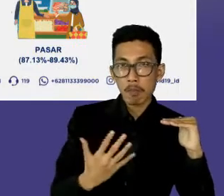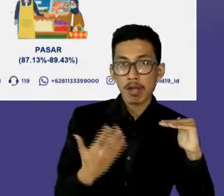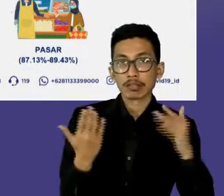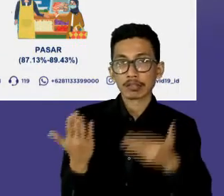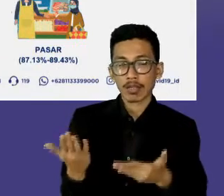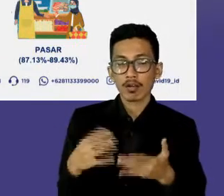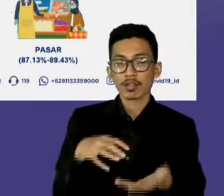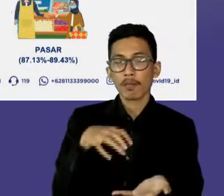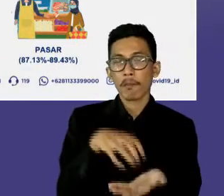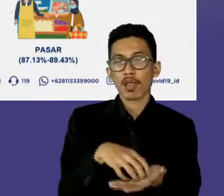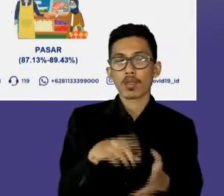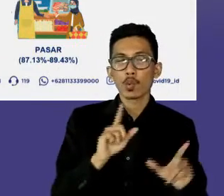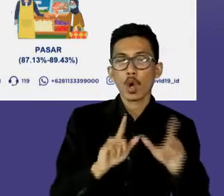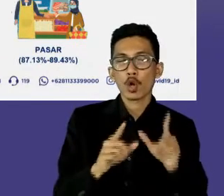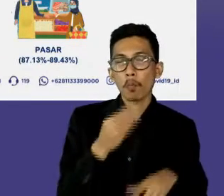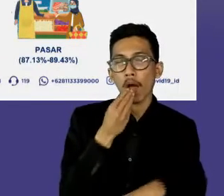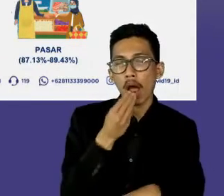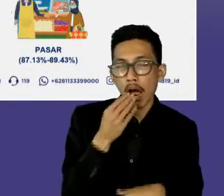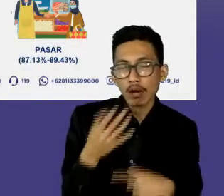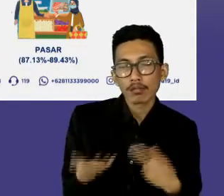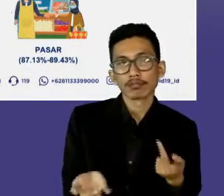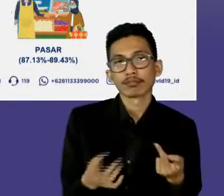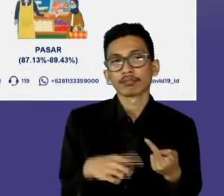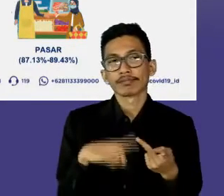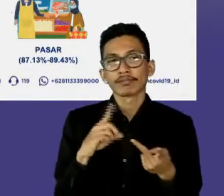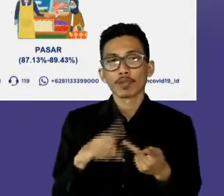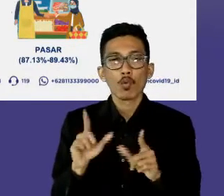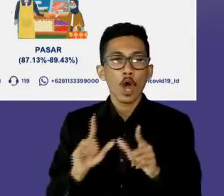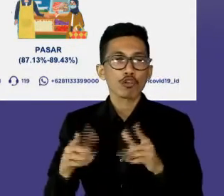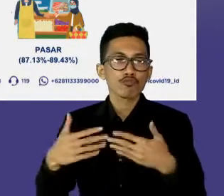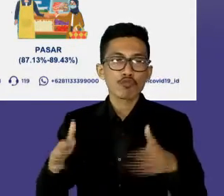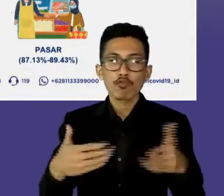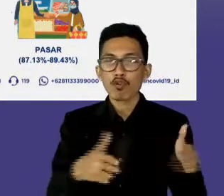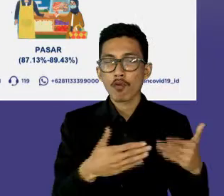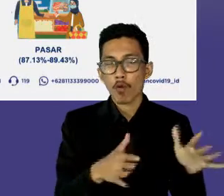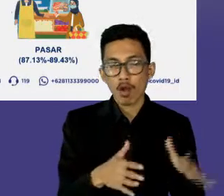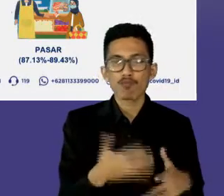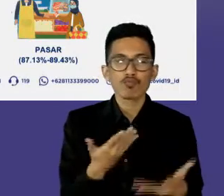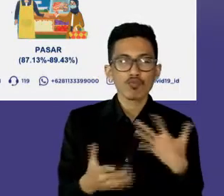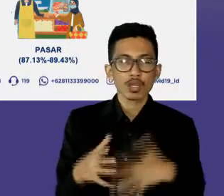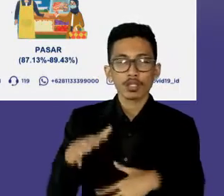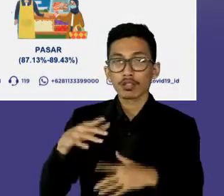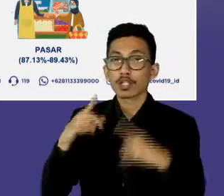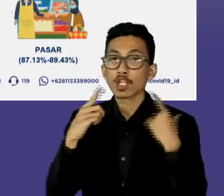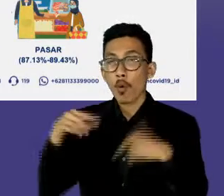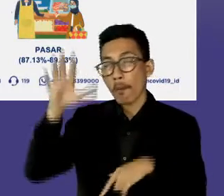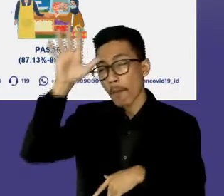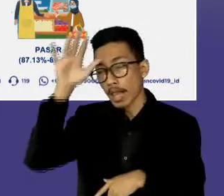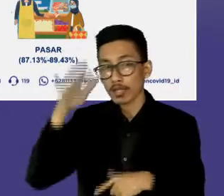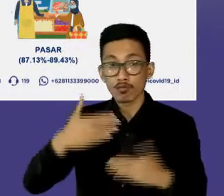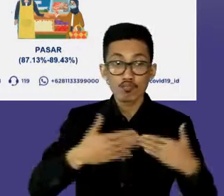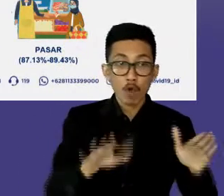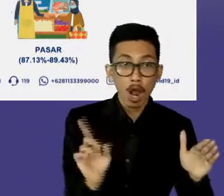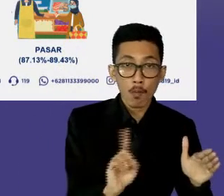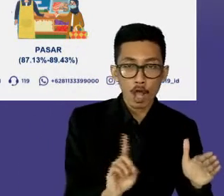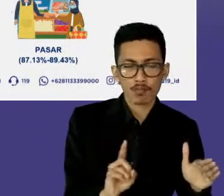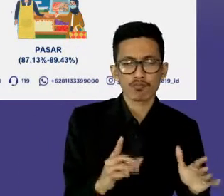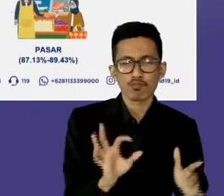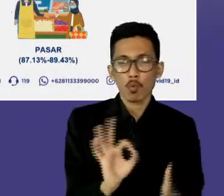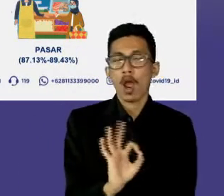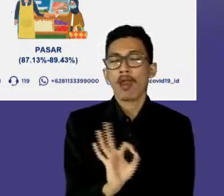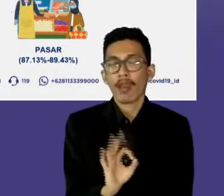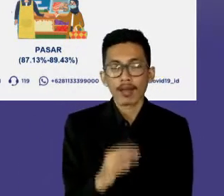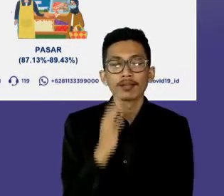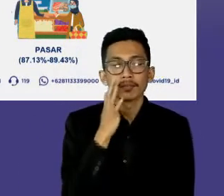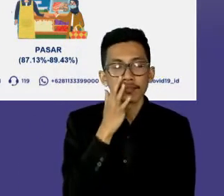biasanya di warung makan atau kedai. Ini mungkin diingatkan lagi nasional ya, jadi mungkin kalau Jawa Bali bukannya udah gak boleh gitu ya pada saat PPKM darurat,